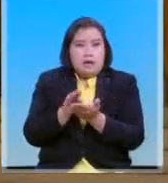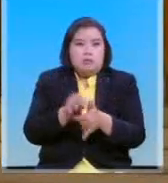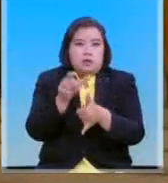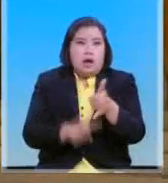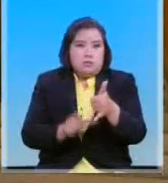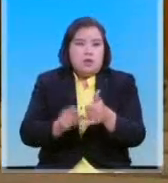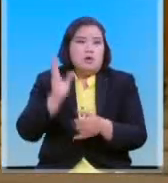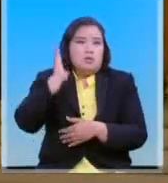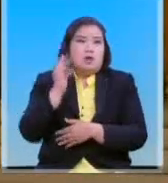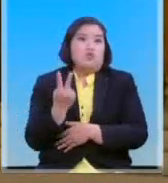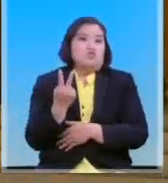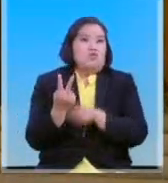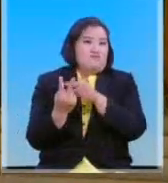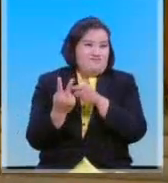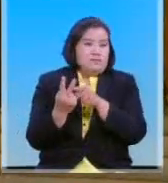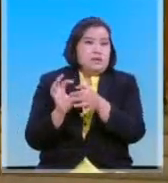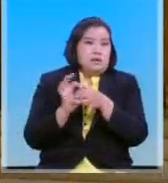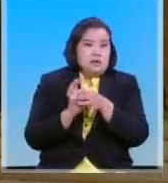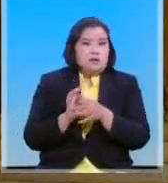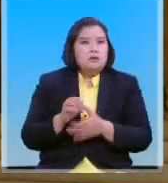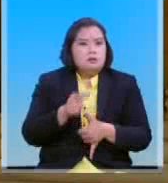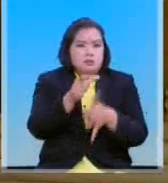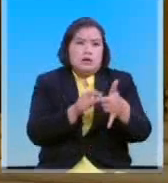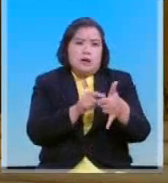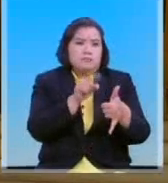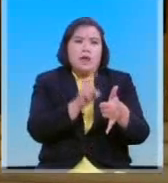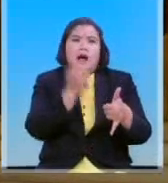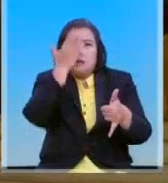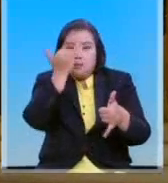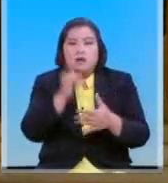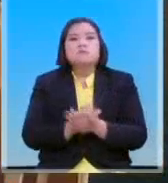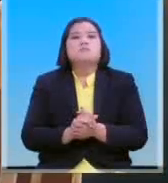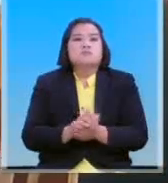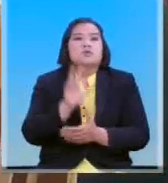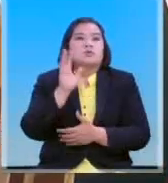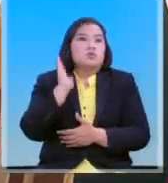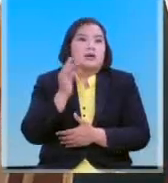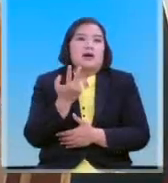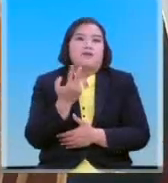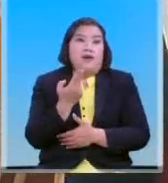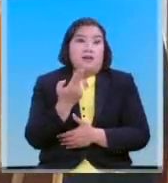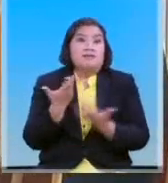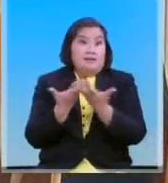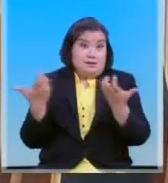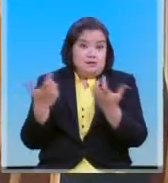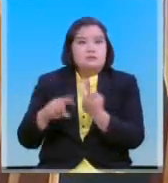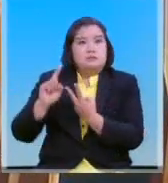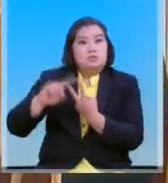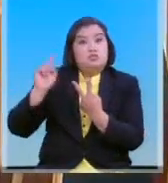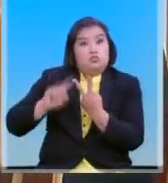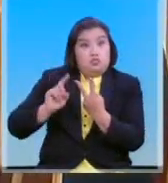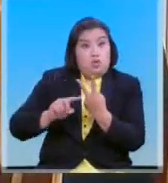สอบสวนค่ะเพื่อหาเบาะแสเกี่ยวกับการฆาตกรรมชาย2คนนี้ก็คือสามีเก่านะคะอีกคนนึงก็คือคนที่บอกว่าเป็นพ